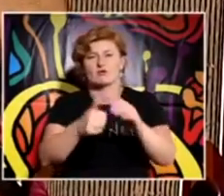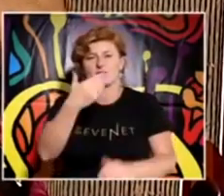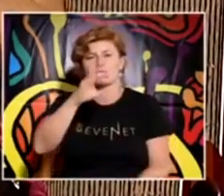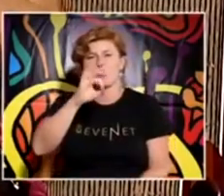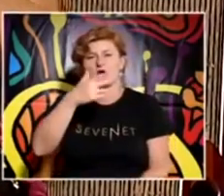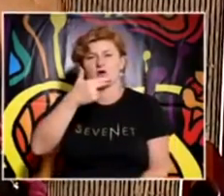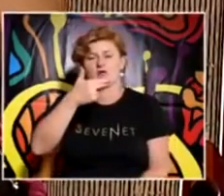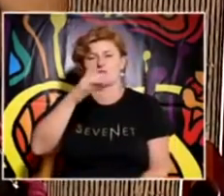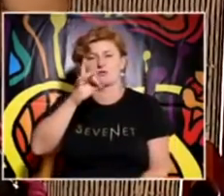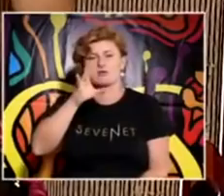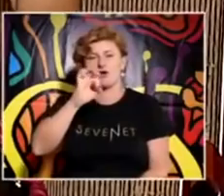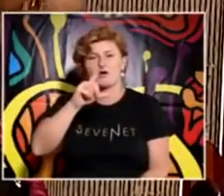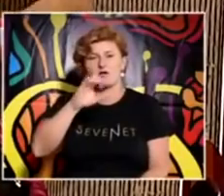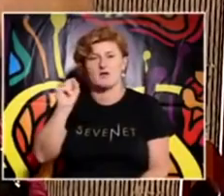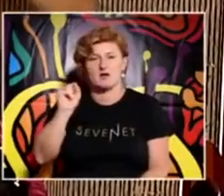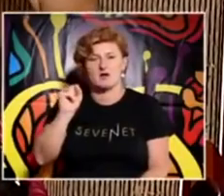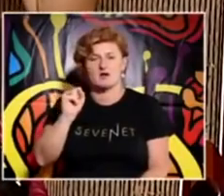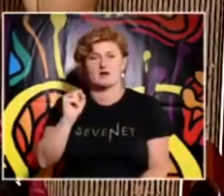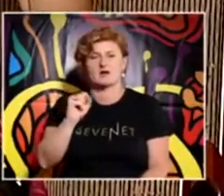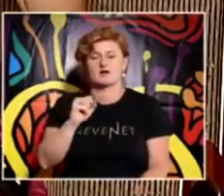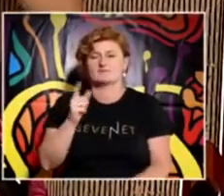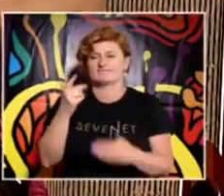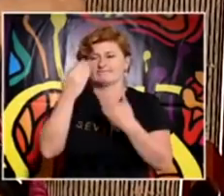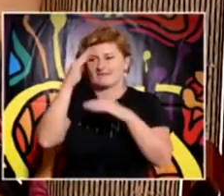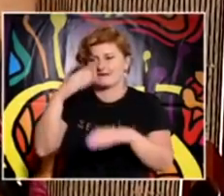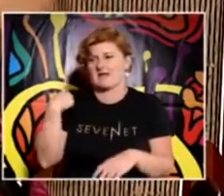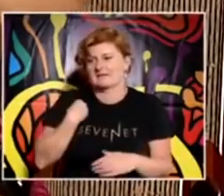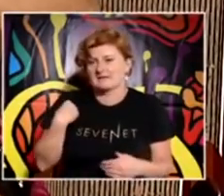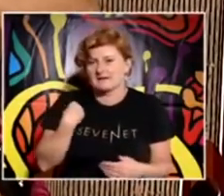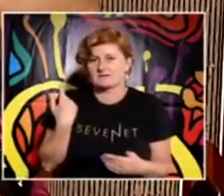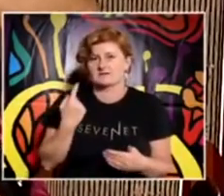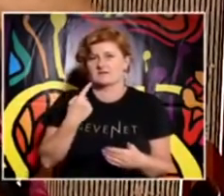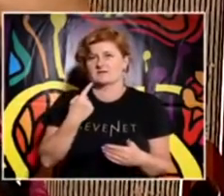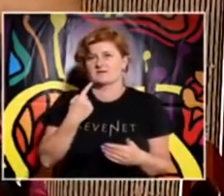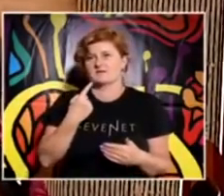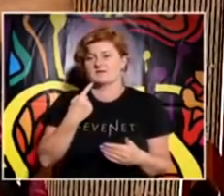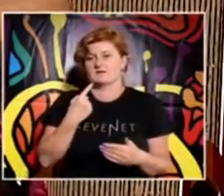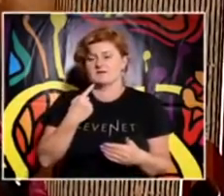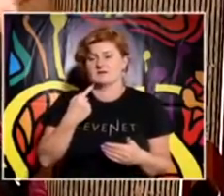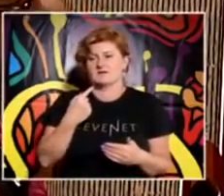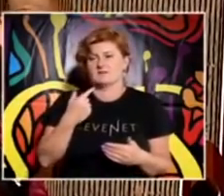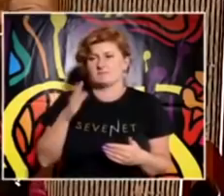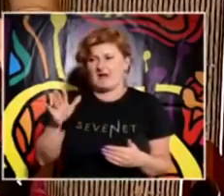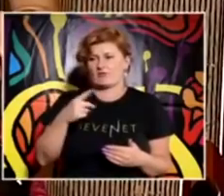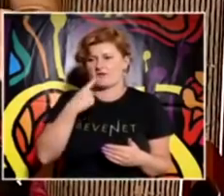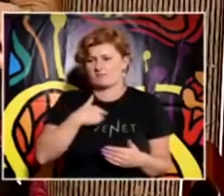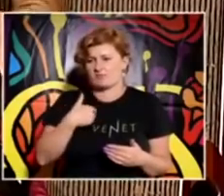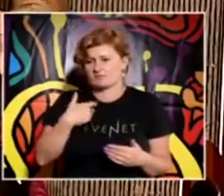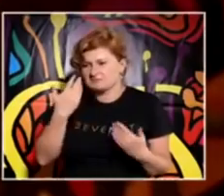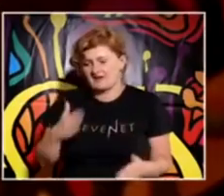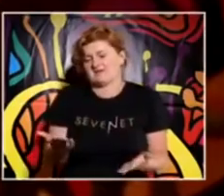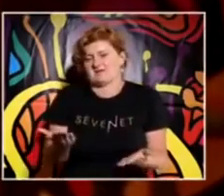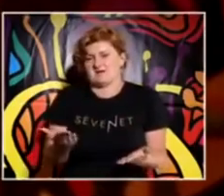niestety okazało się, że no, nie zna ani angielskiego, no, polskiego nie miał znać, ale nie znał. Był takim czwartym